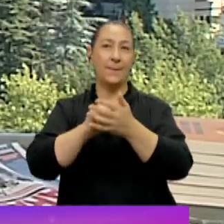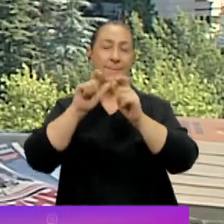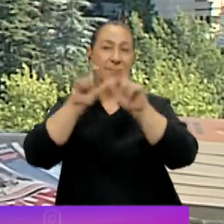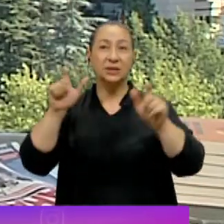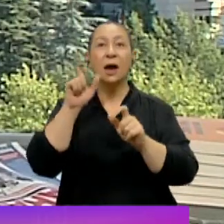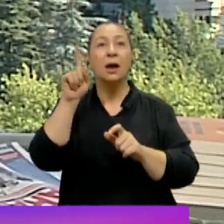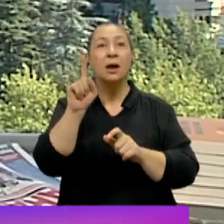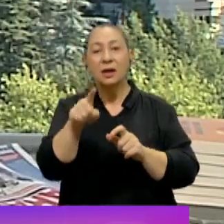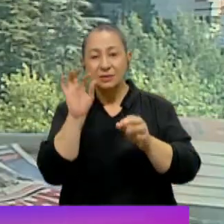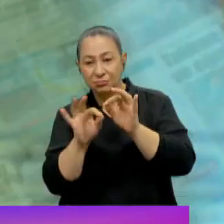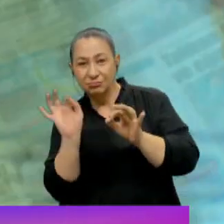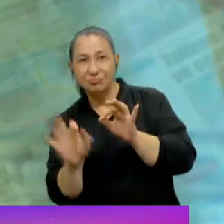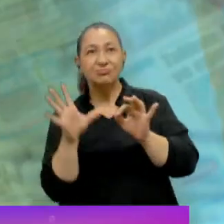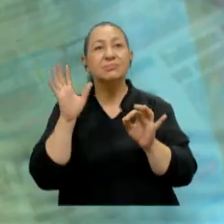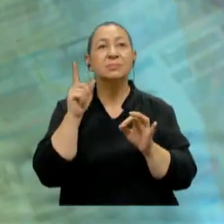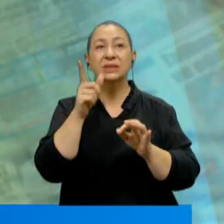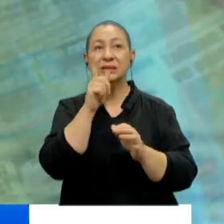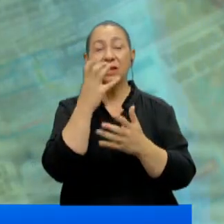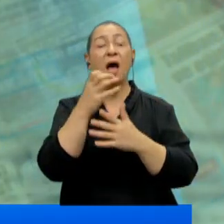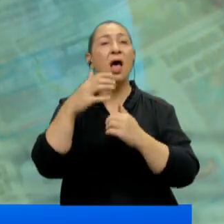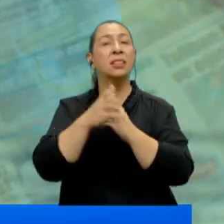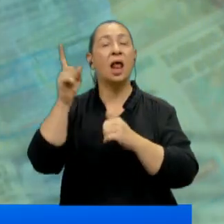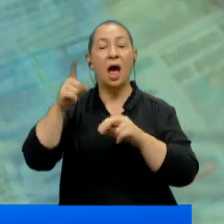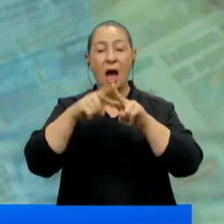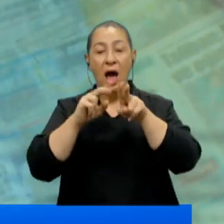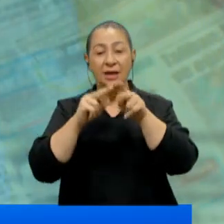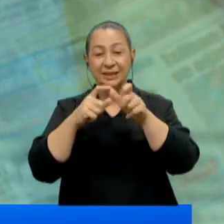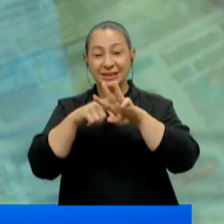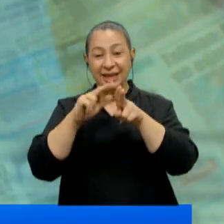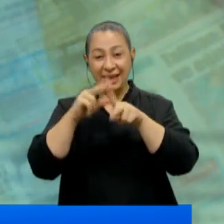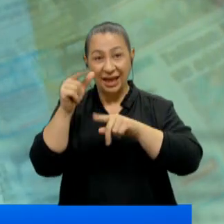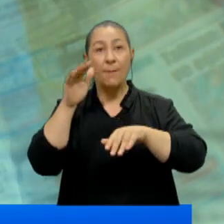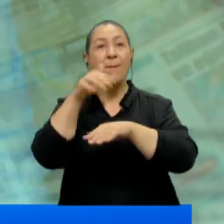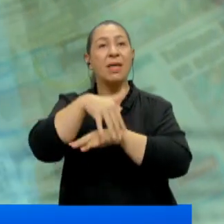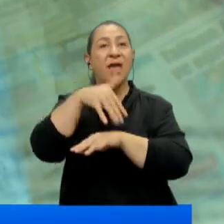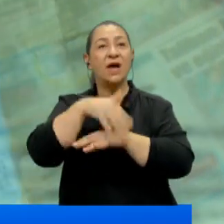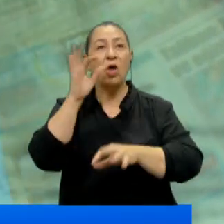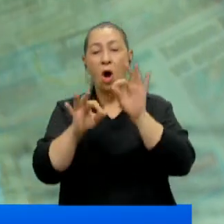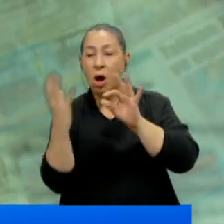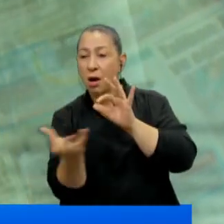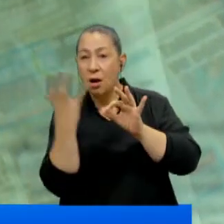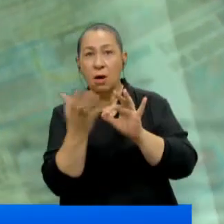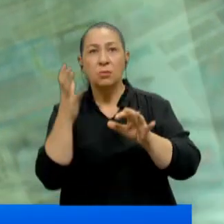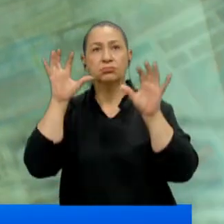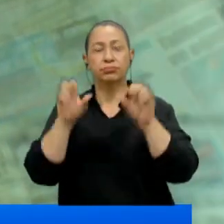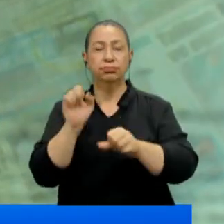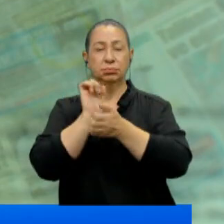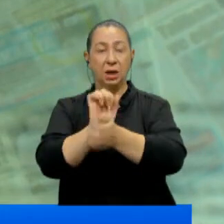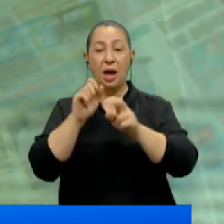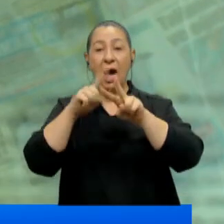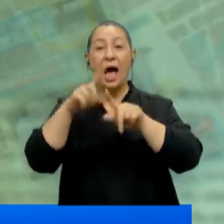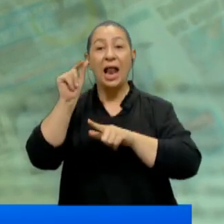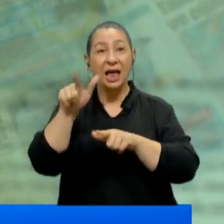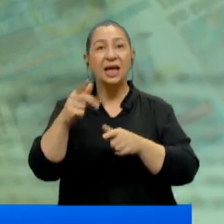manşeti Kundakçı'nın ses kaydı. Antalya'da Akseki ve Manavgat orman yangınlarını çıkardığı iddiasıyla tutuklanan Ali